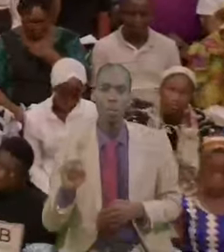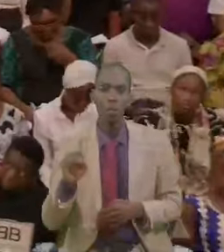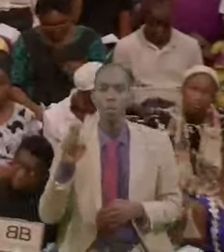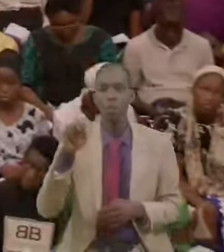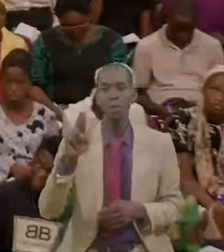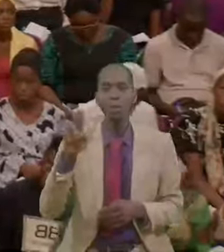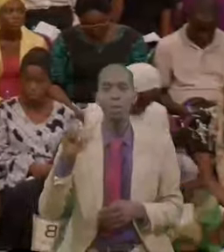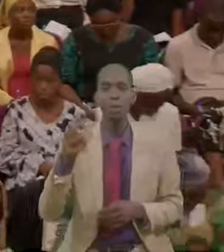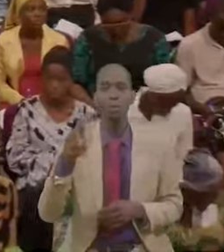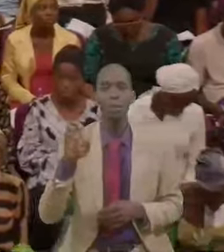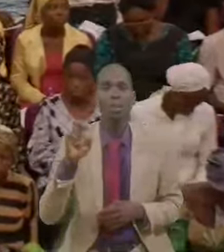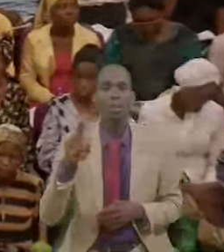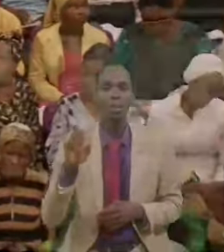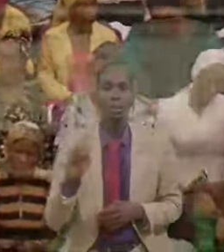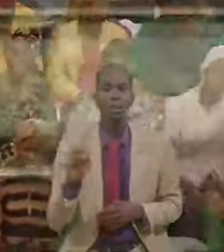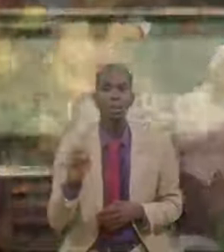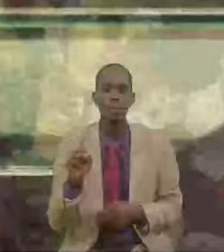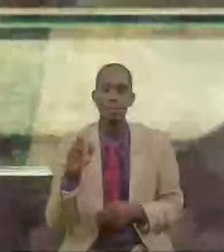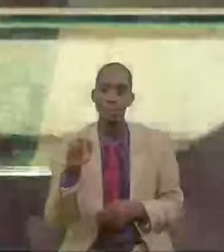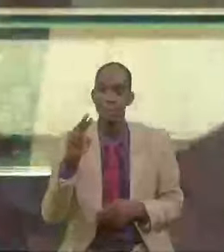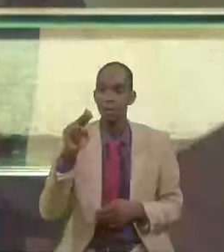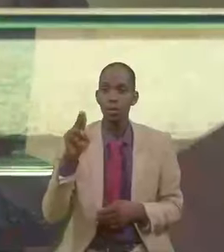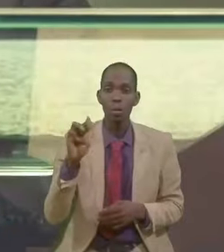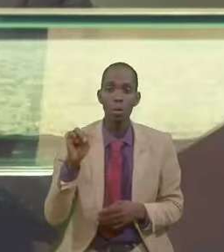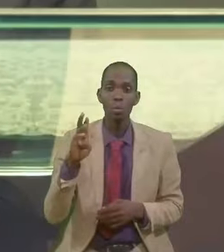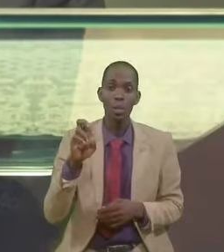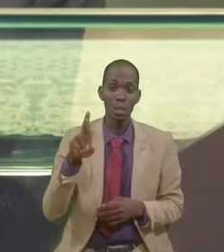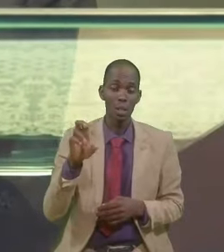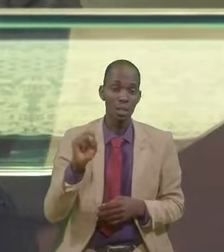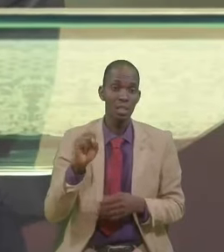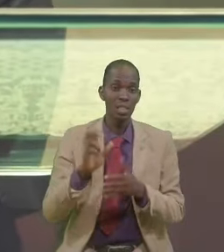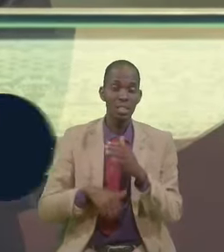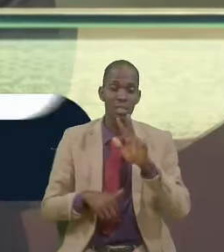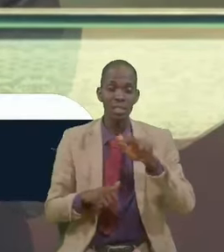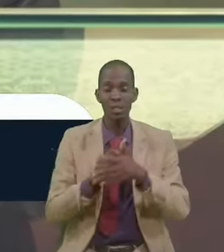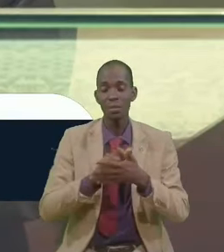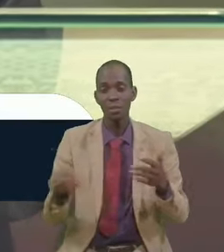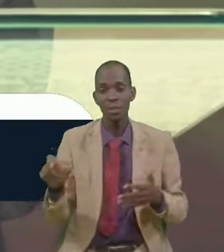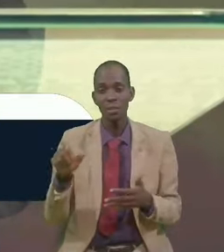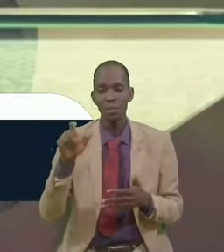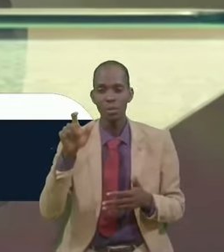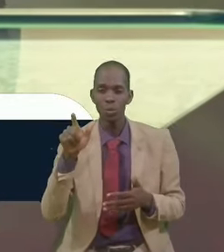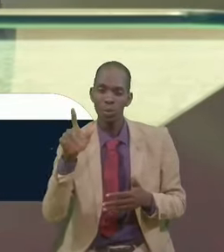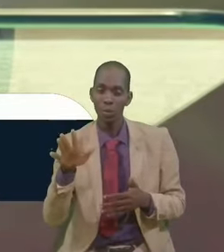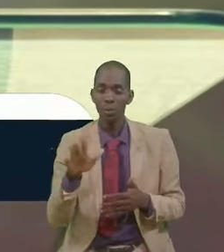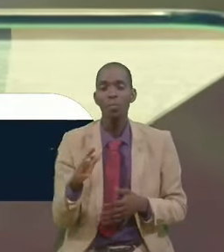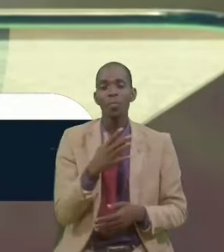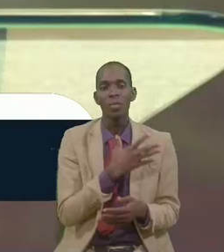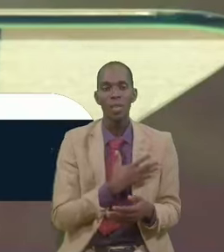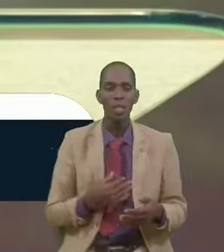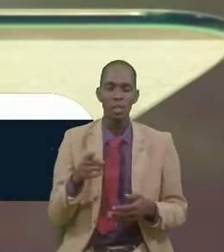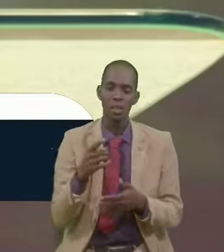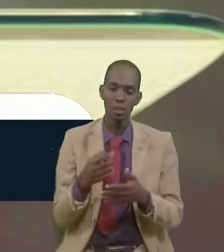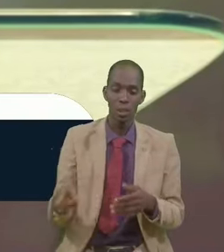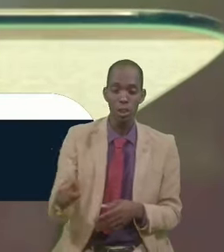13. Nombre chapitre 13. J'ai lu le verset 25. Il fut de